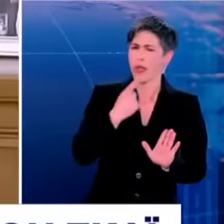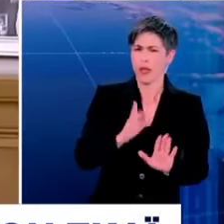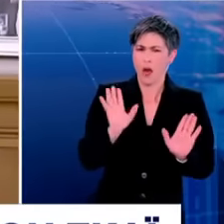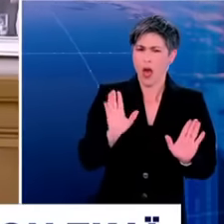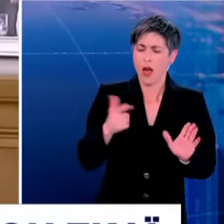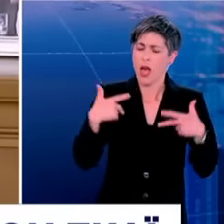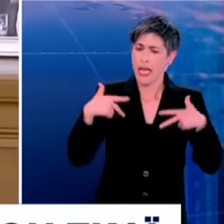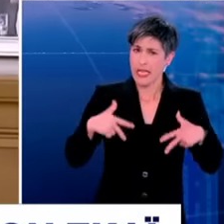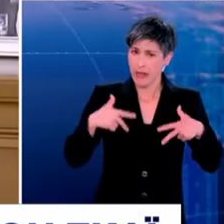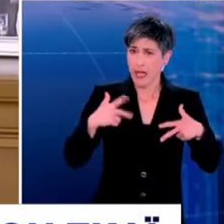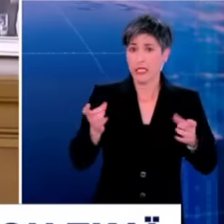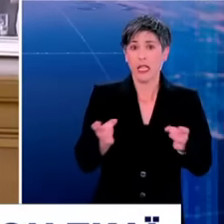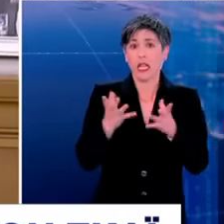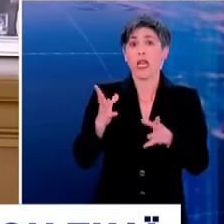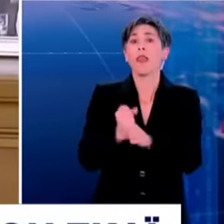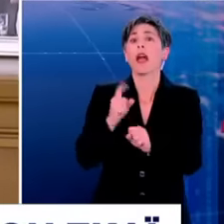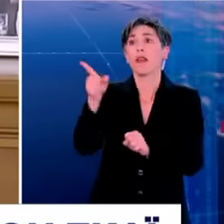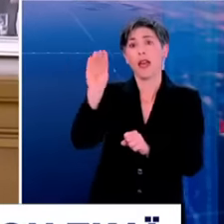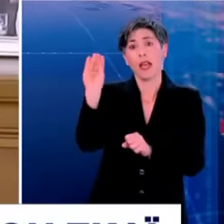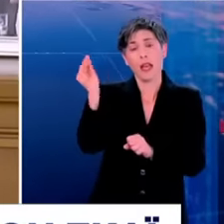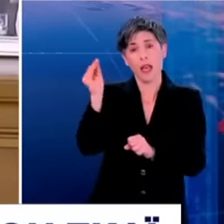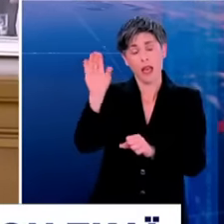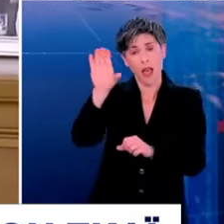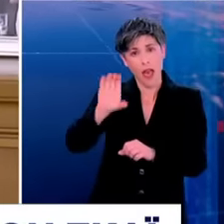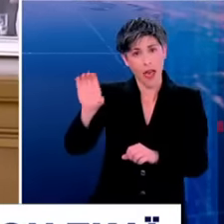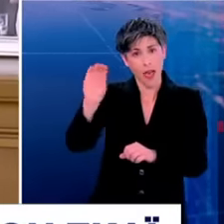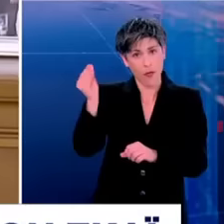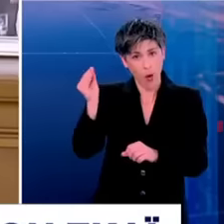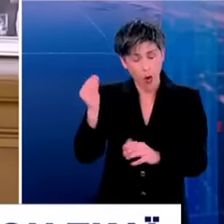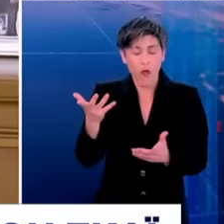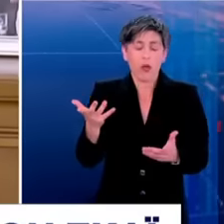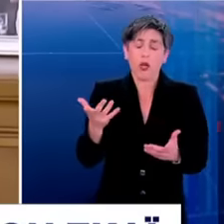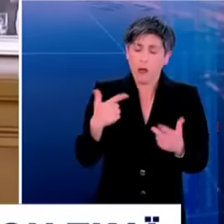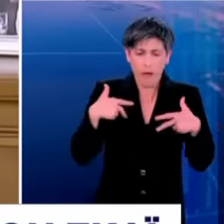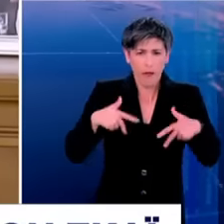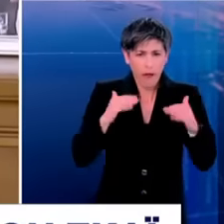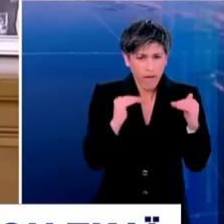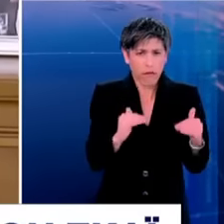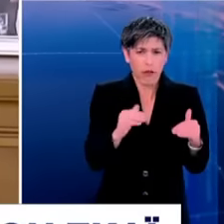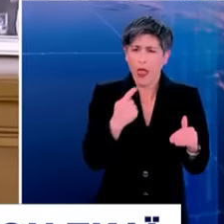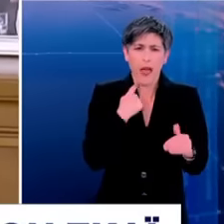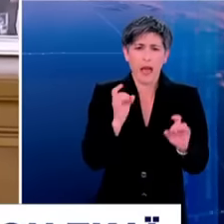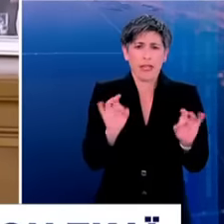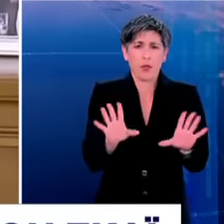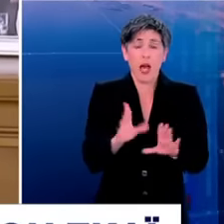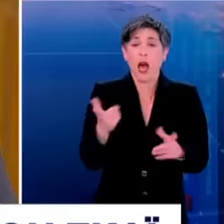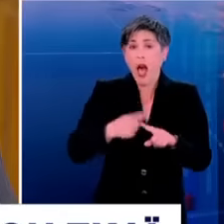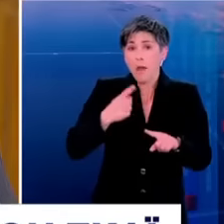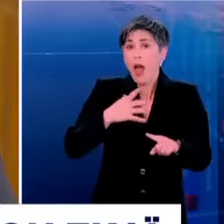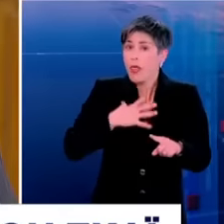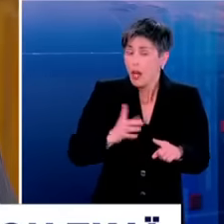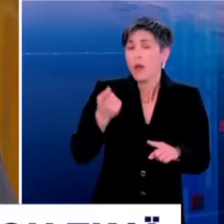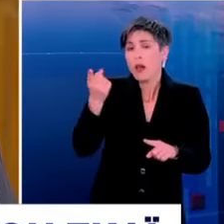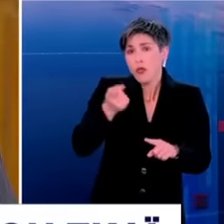Δημοκρατία και θα έχουμε πάλι τον ίδιο αριθμό βουλευτών και την ίδια άνετη κοινοβουλευτική πλειοψηφία. Άρα γιατί